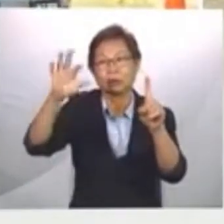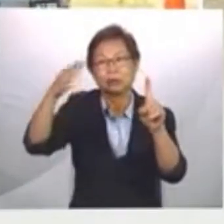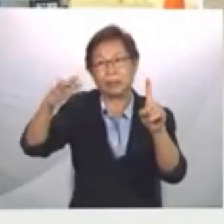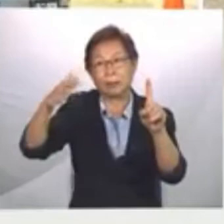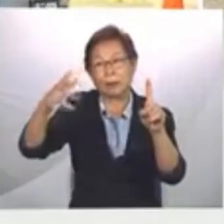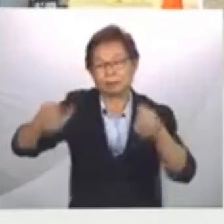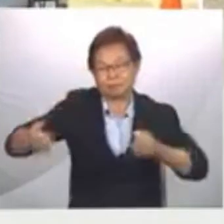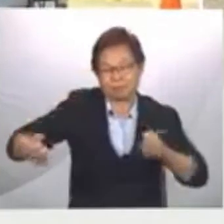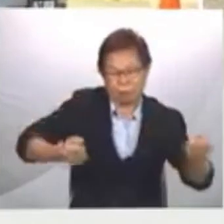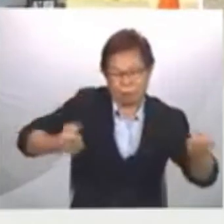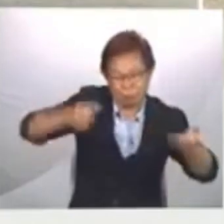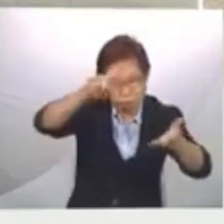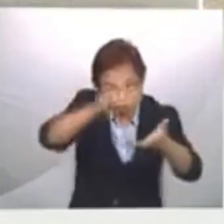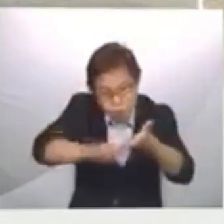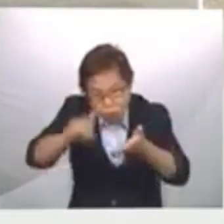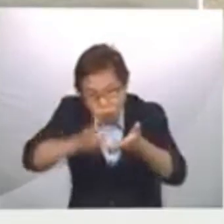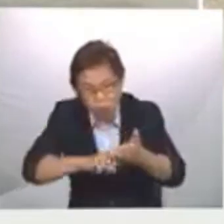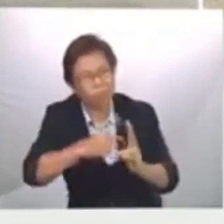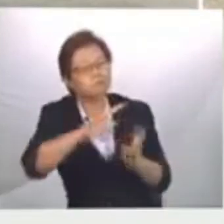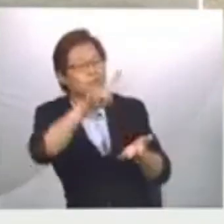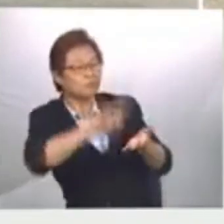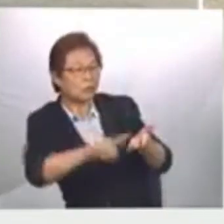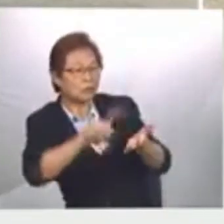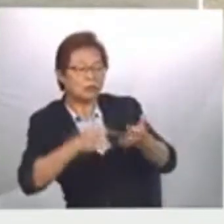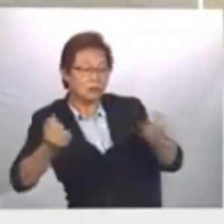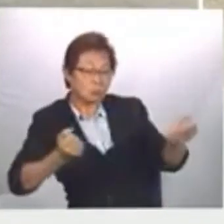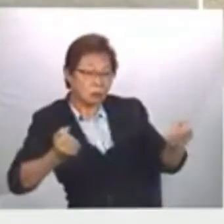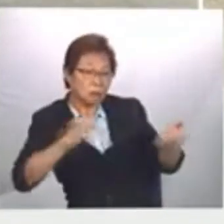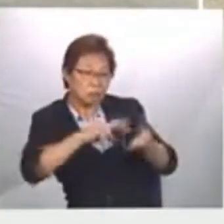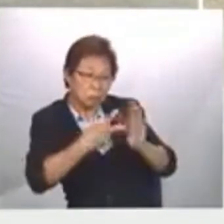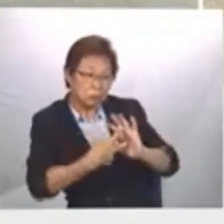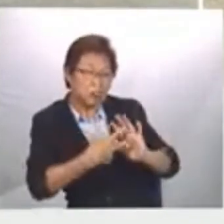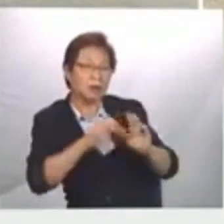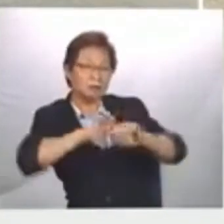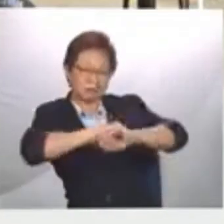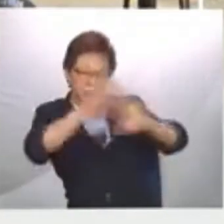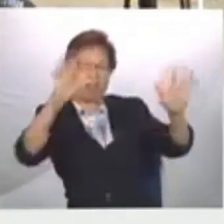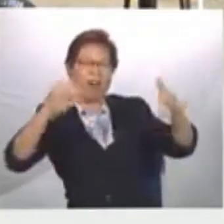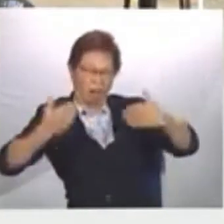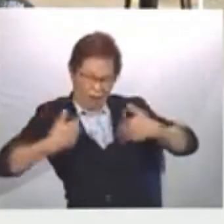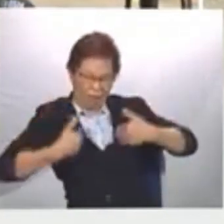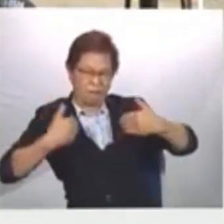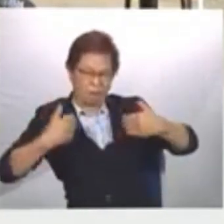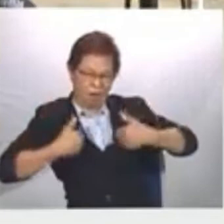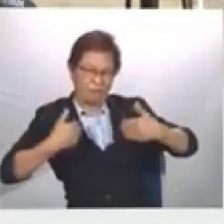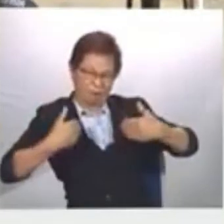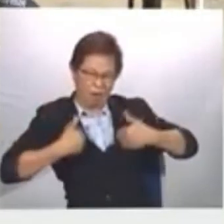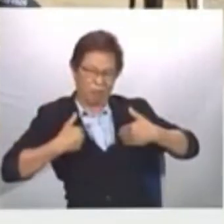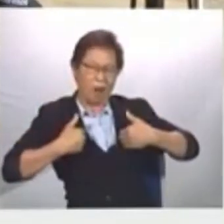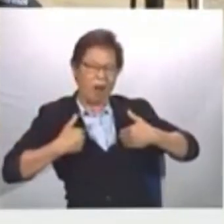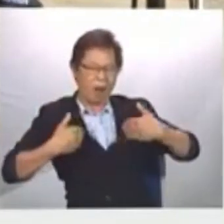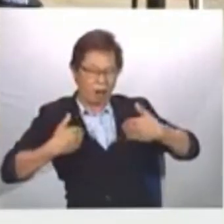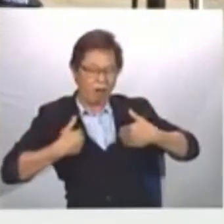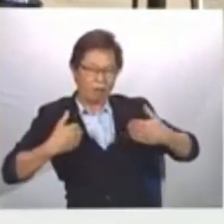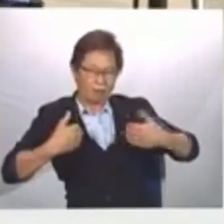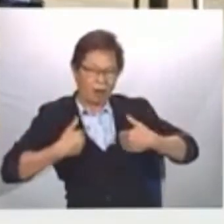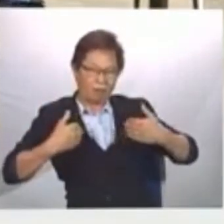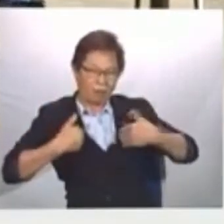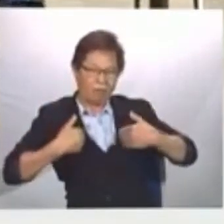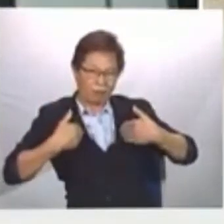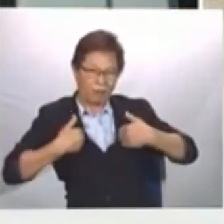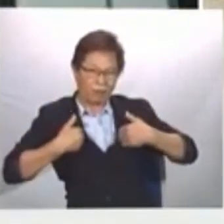120,615 kenderaan diperiksa, ini jelas menunjukkan bahawa masih lagi ada,